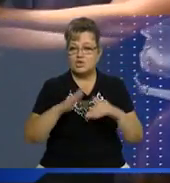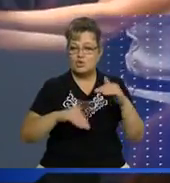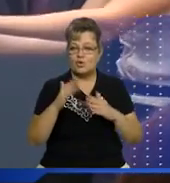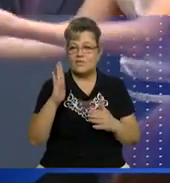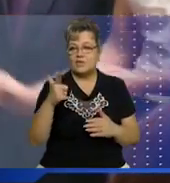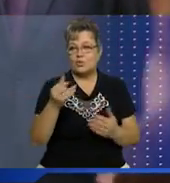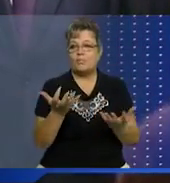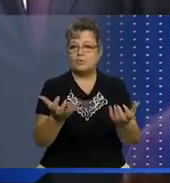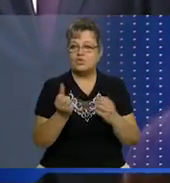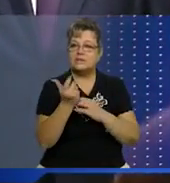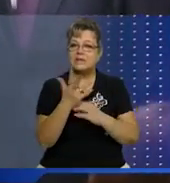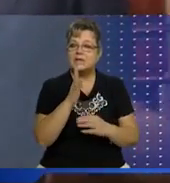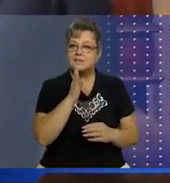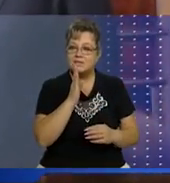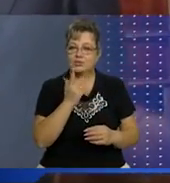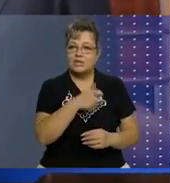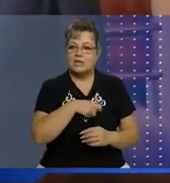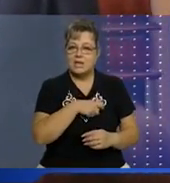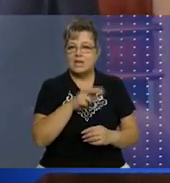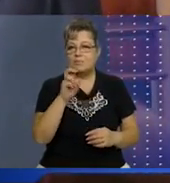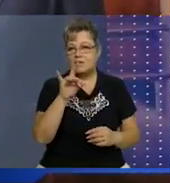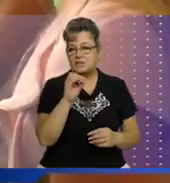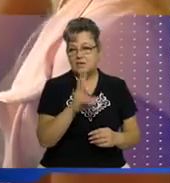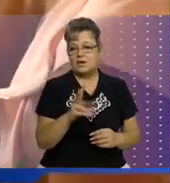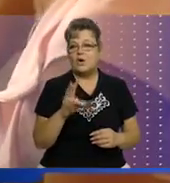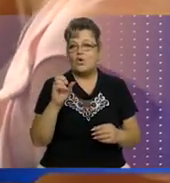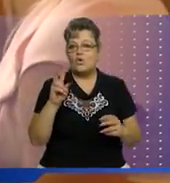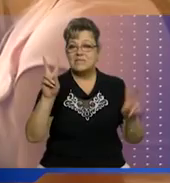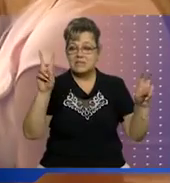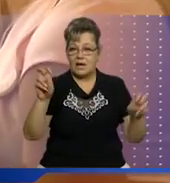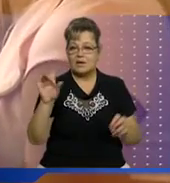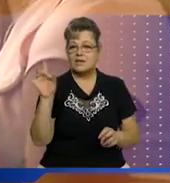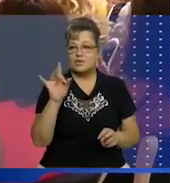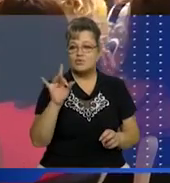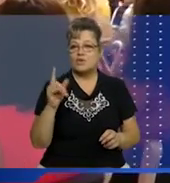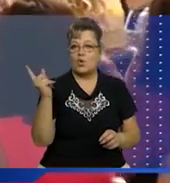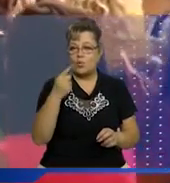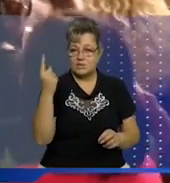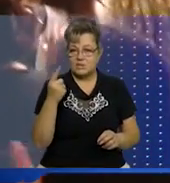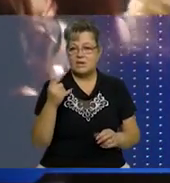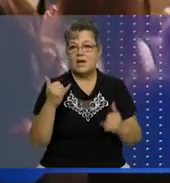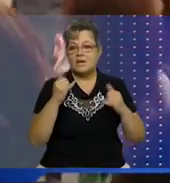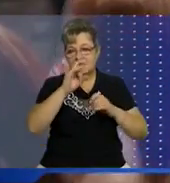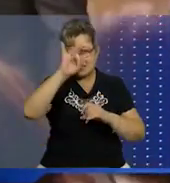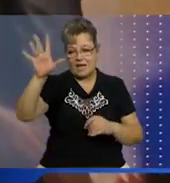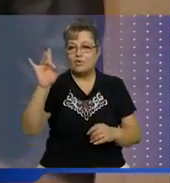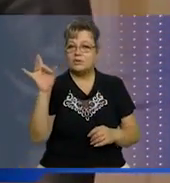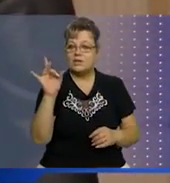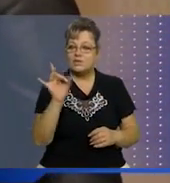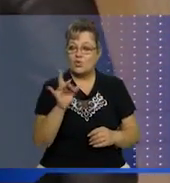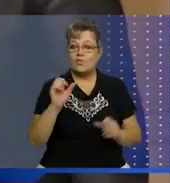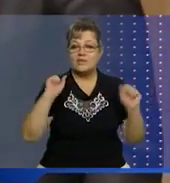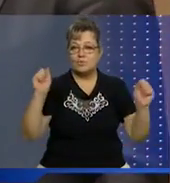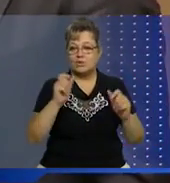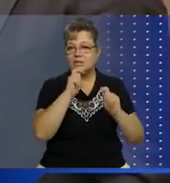получили 13 гандболисток и тренер Татьяна Березняк. А знаком губернатора Ростовской области во славу донского спорта